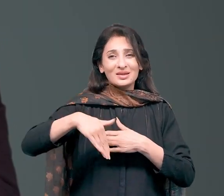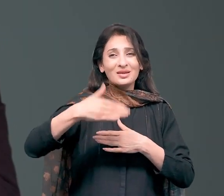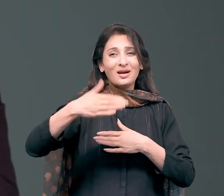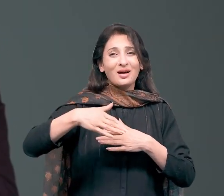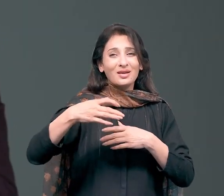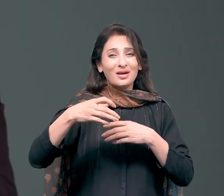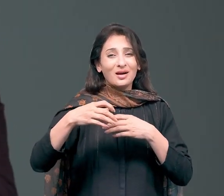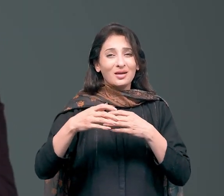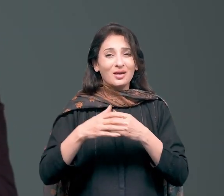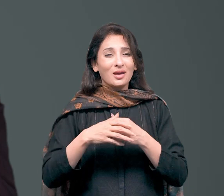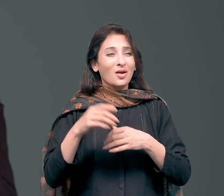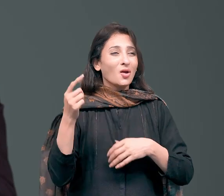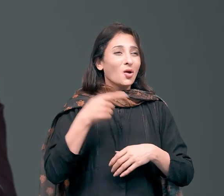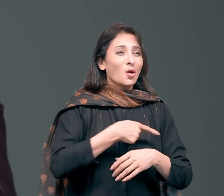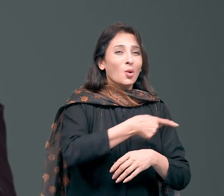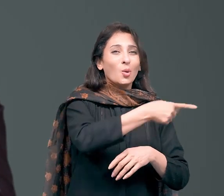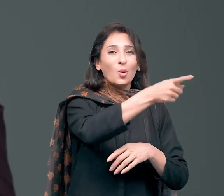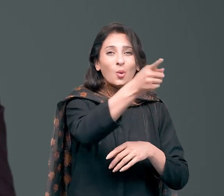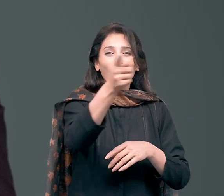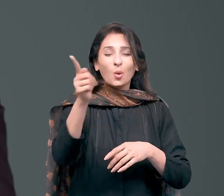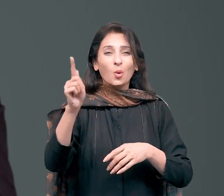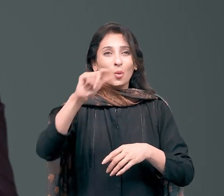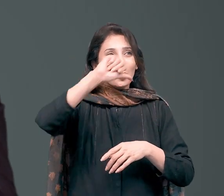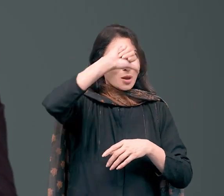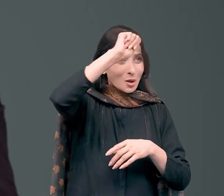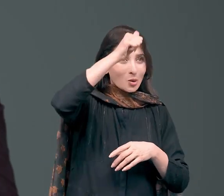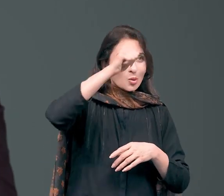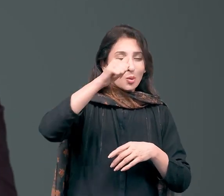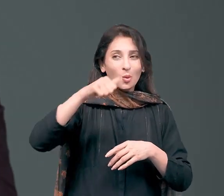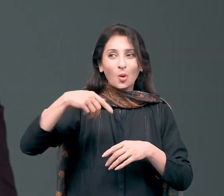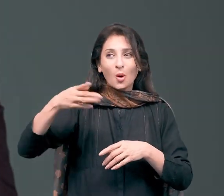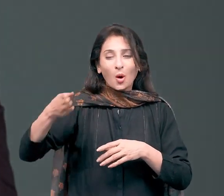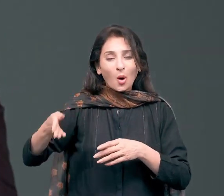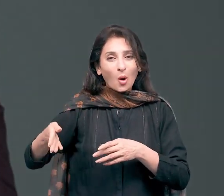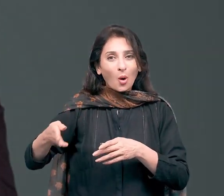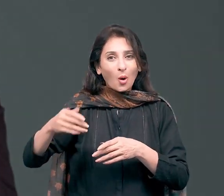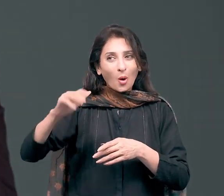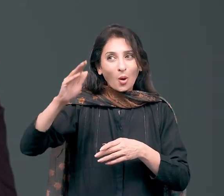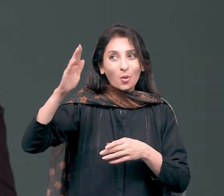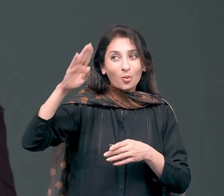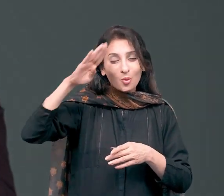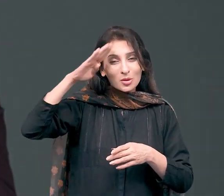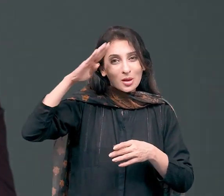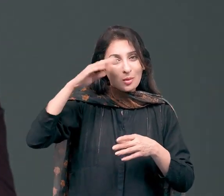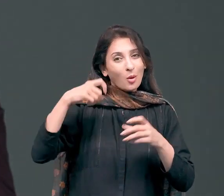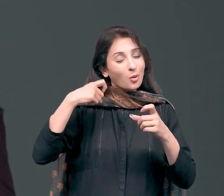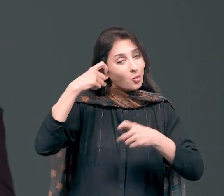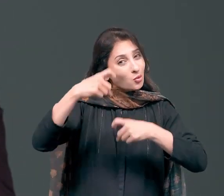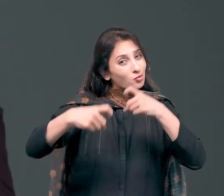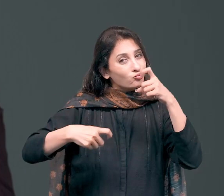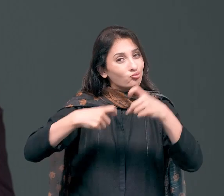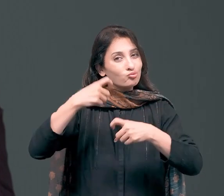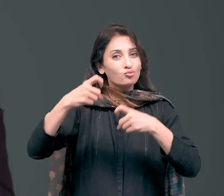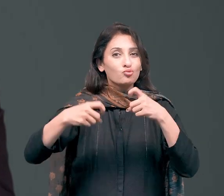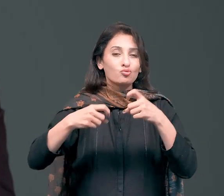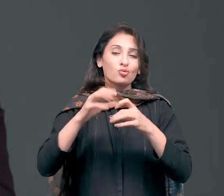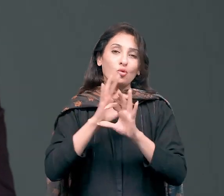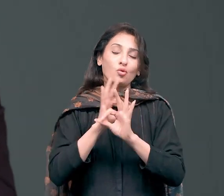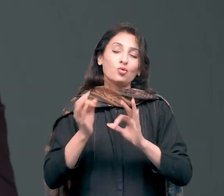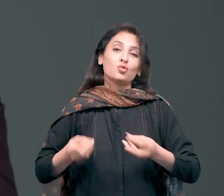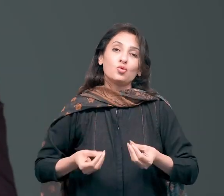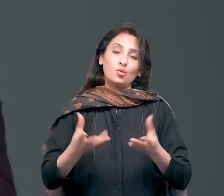ہوئے کہ سول وار شروع ہو گئی، خاص کر جب ریڈ کلف ایوارڈ 17 اگست 1947 کو